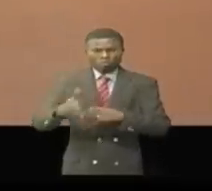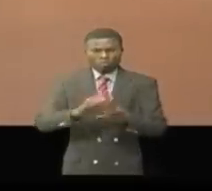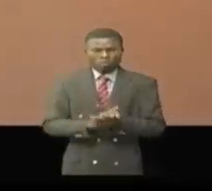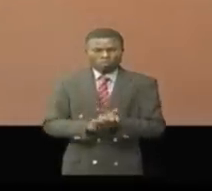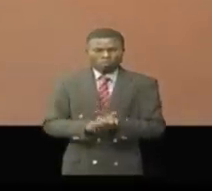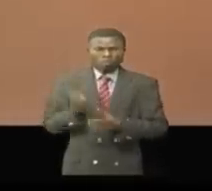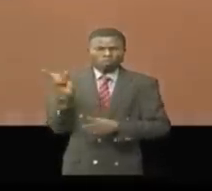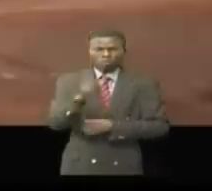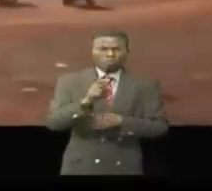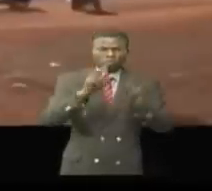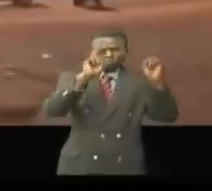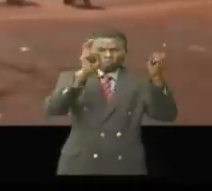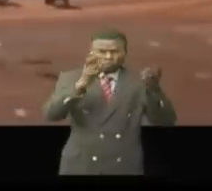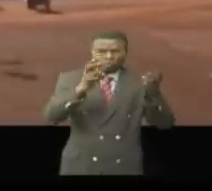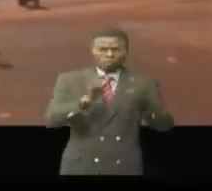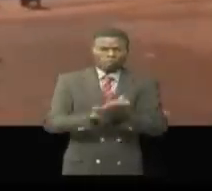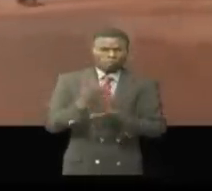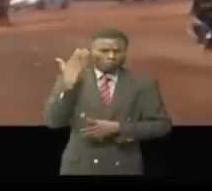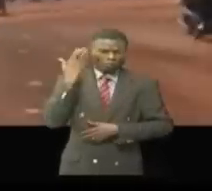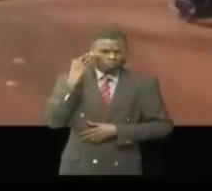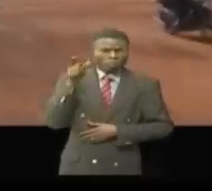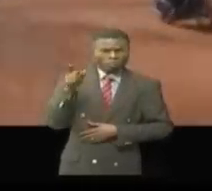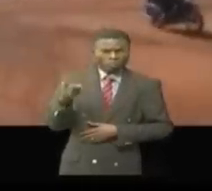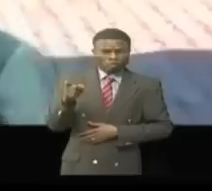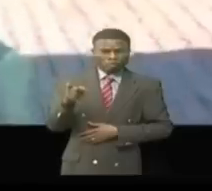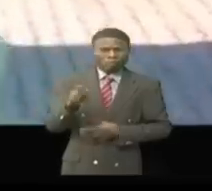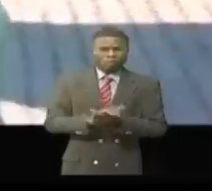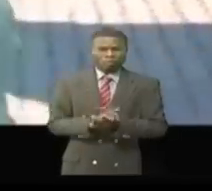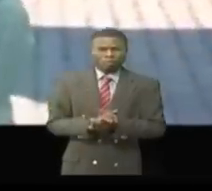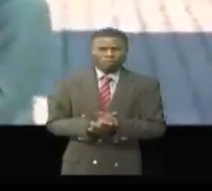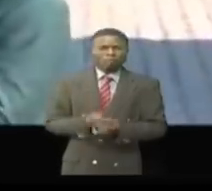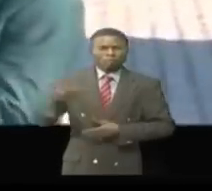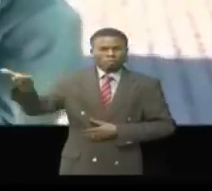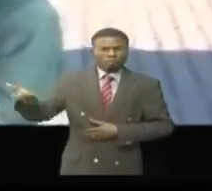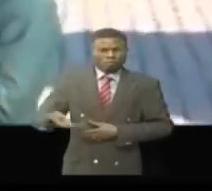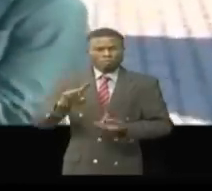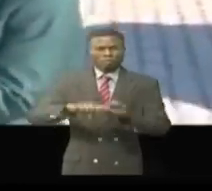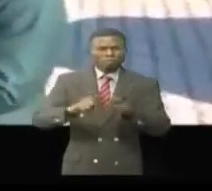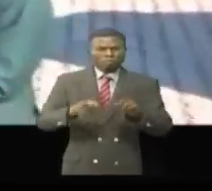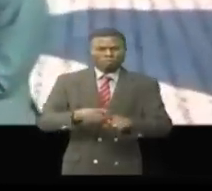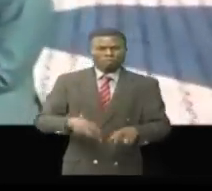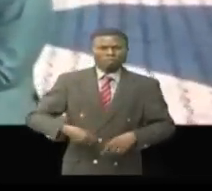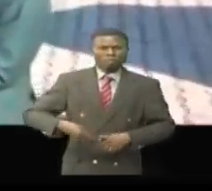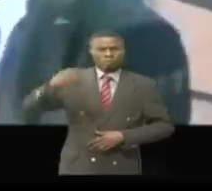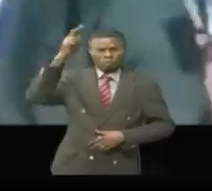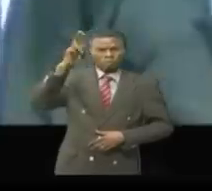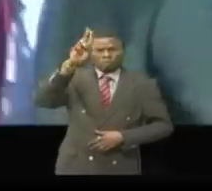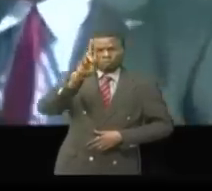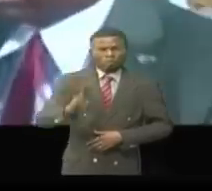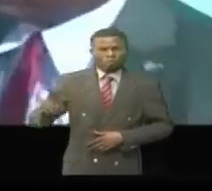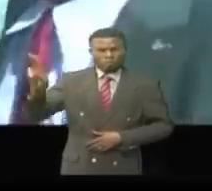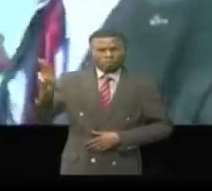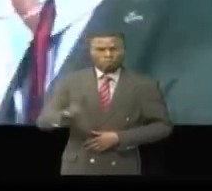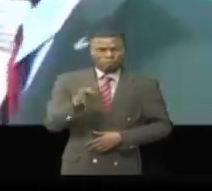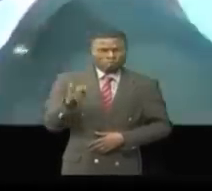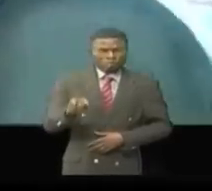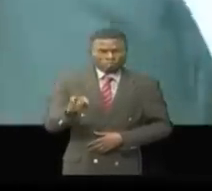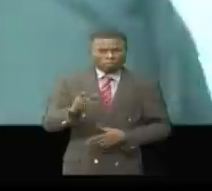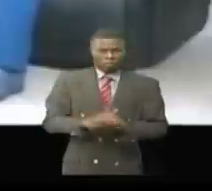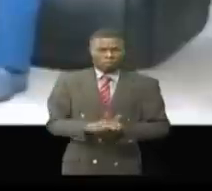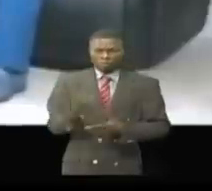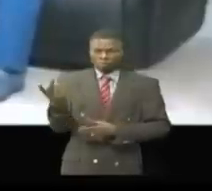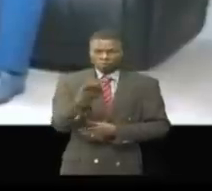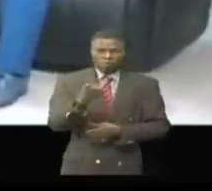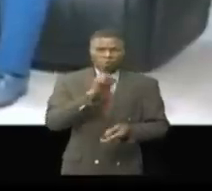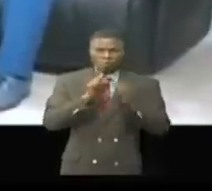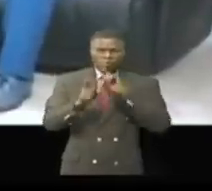direction Centre-Ville, où Jean-Robert Bombitinzanza est reçu par son homologue du Haut-Uélé, Christophe Bassiani Nanga. Leur tête-à-tête